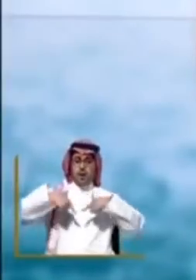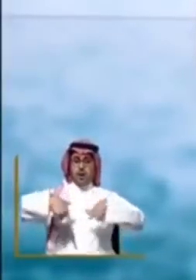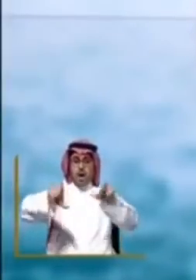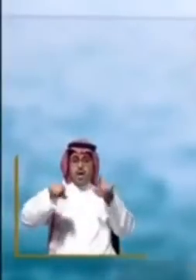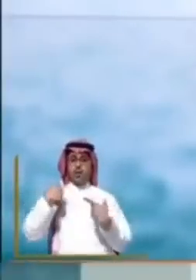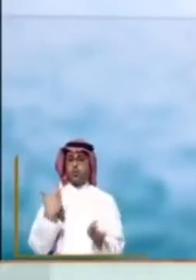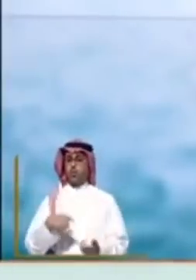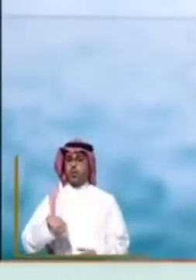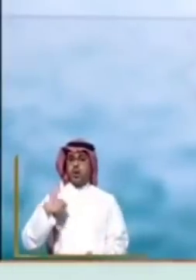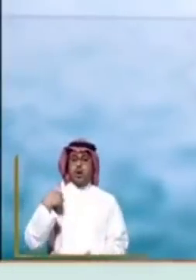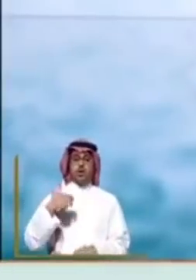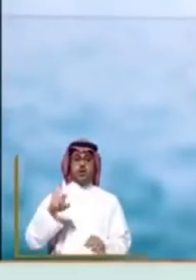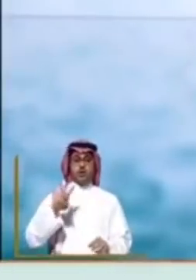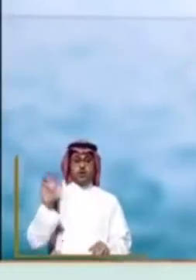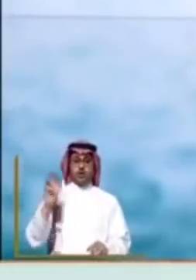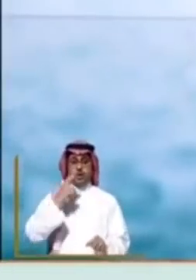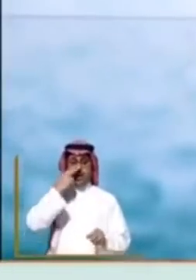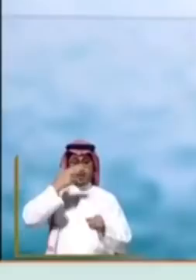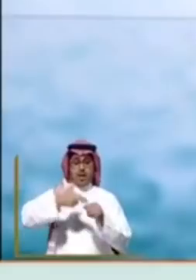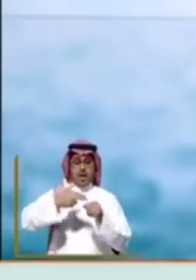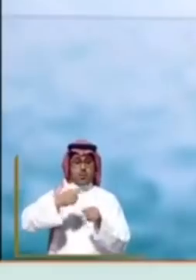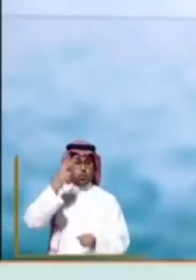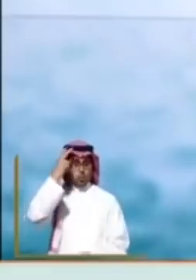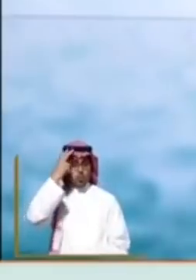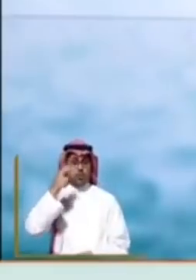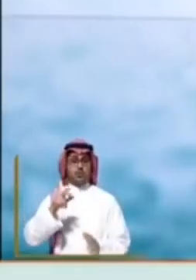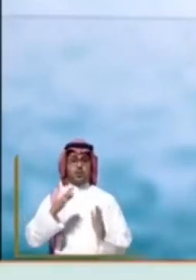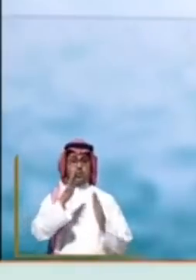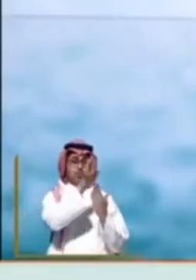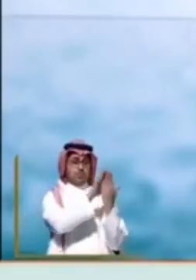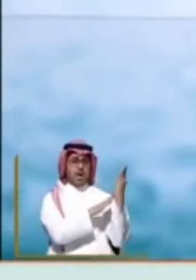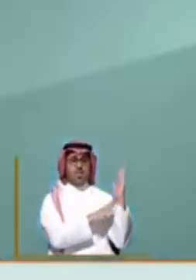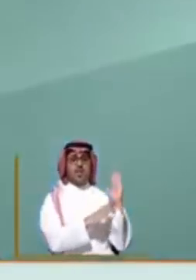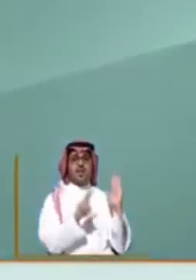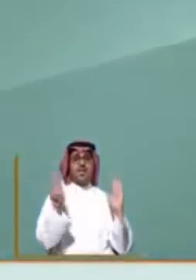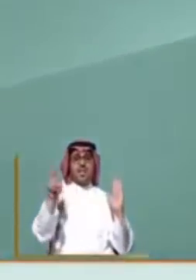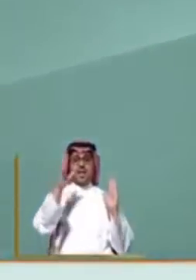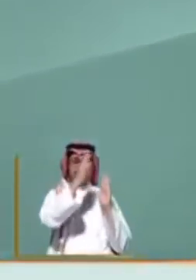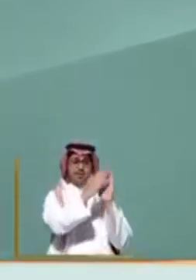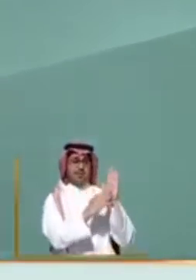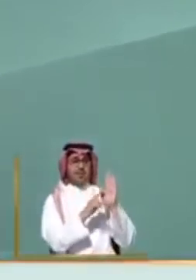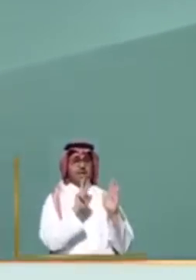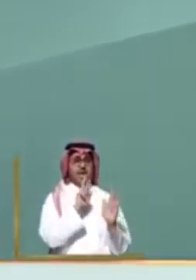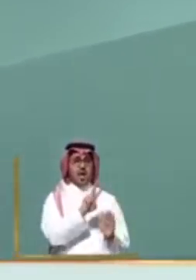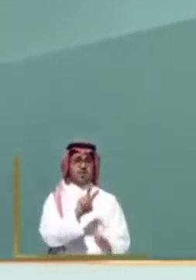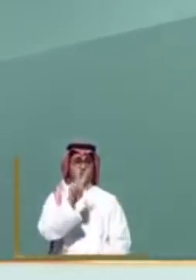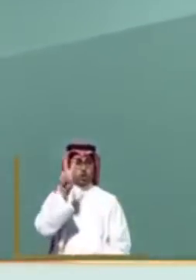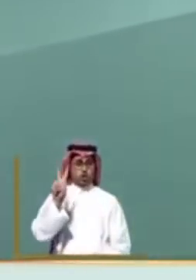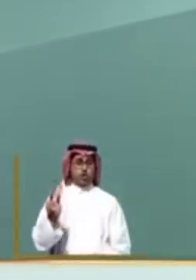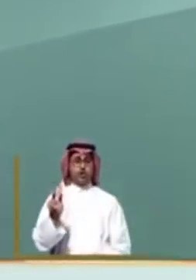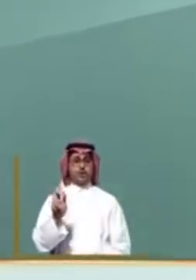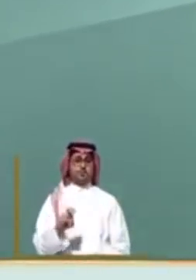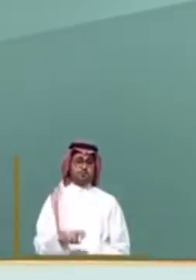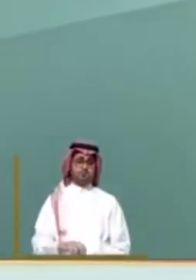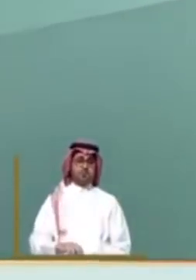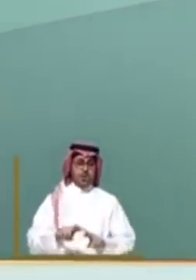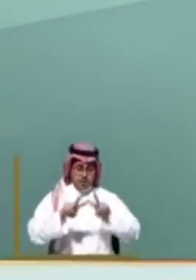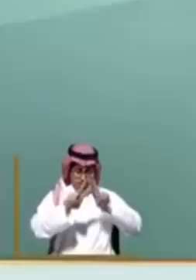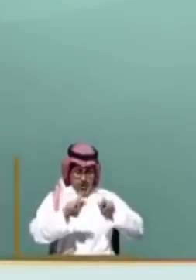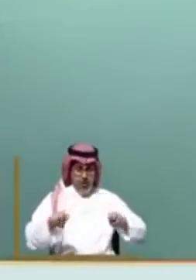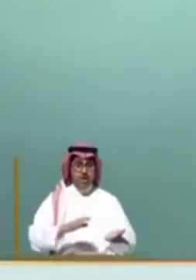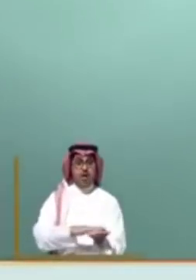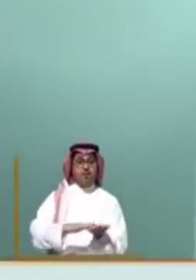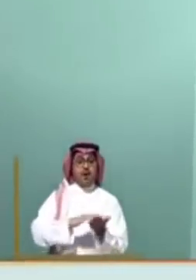أوضحت أرامكو السعودية بشأن ما ورد في تقريرها الأولي للربع الأول من العام 2020 من اكتشاف